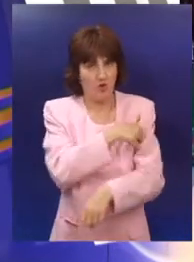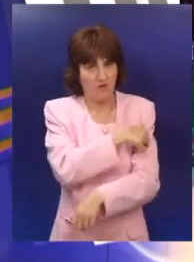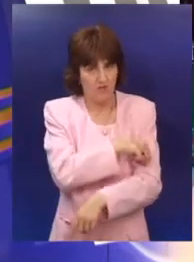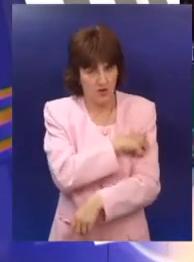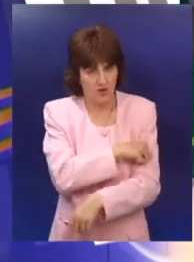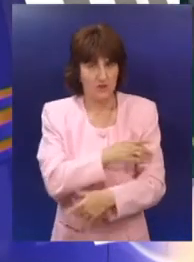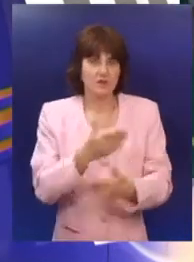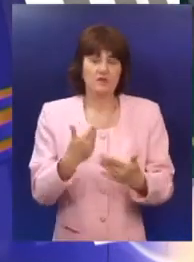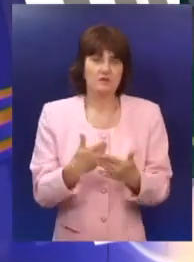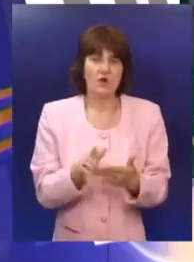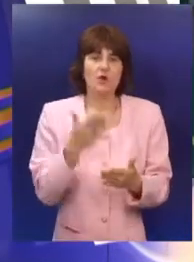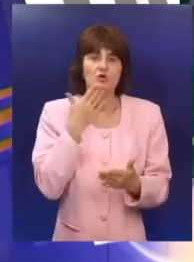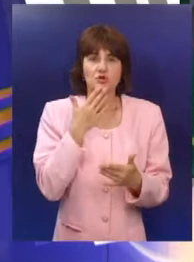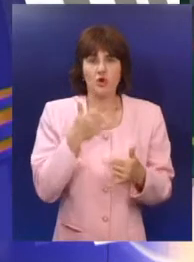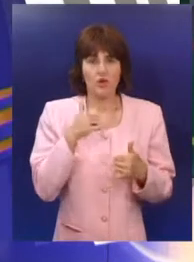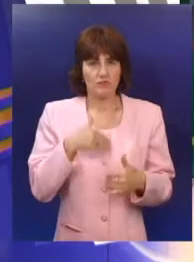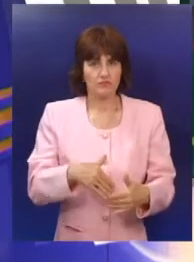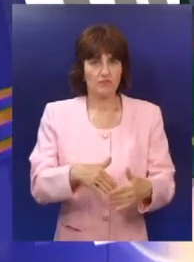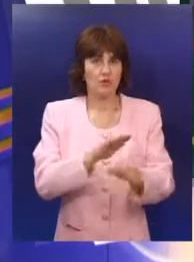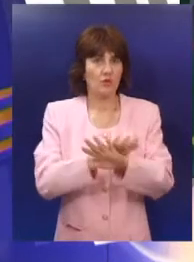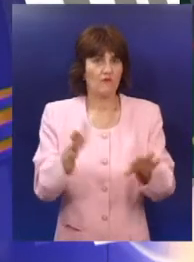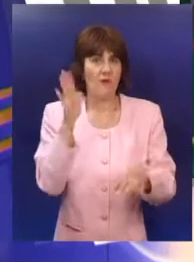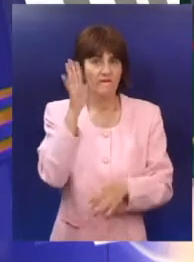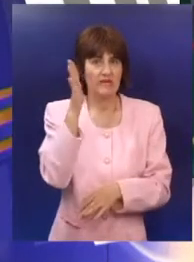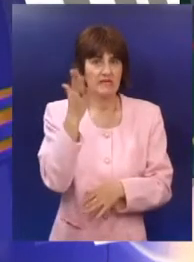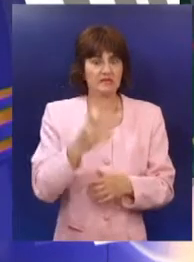školskoj godini, budući da se škola završava u petak.